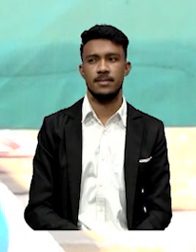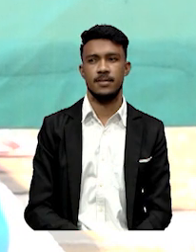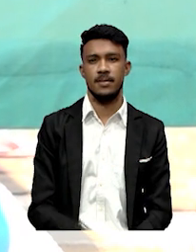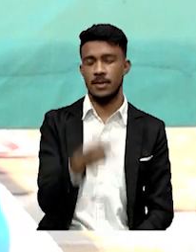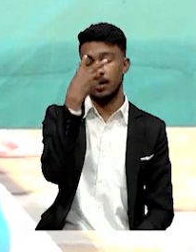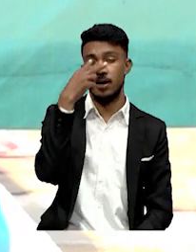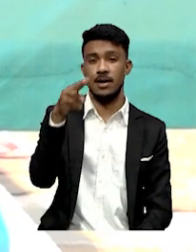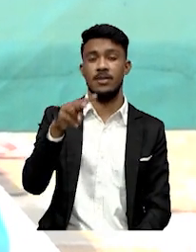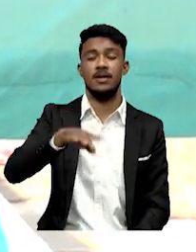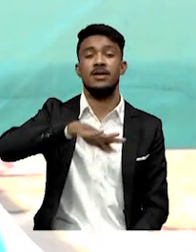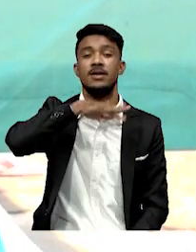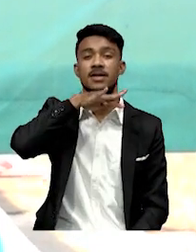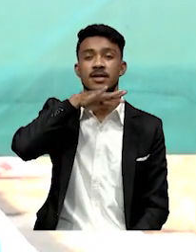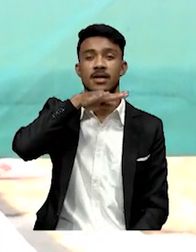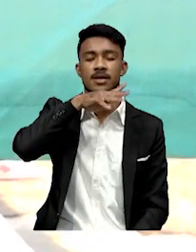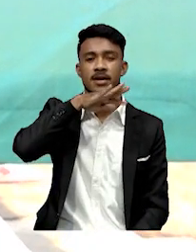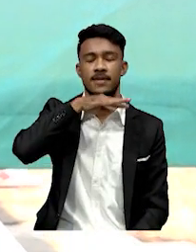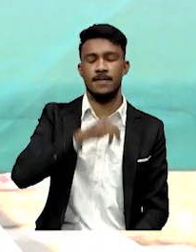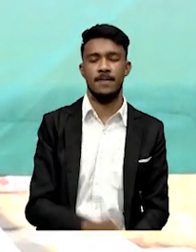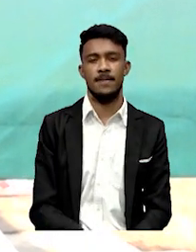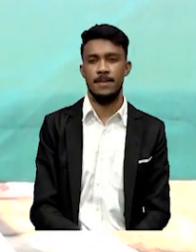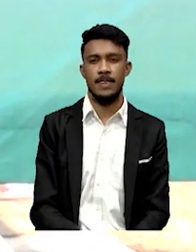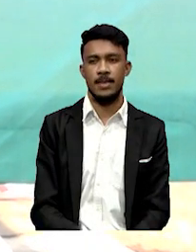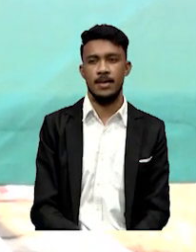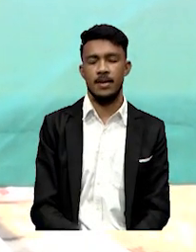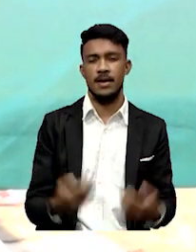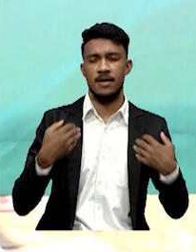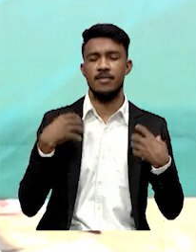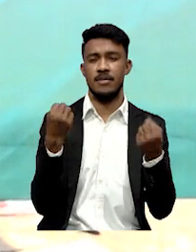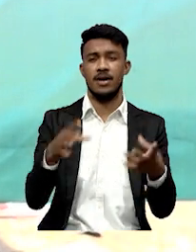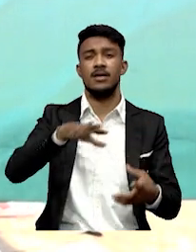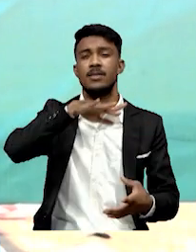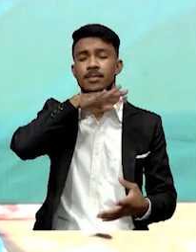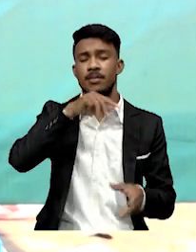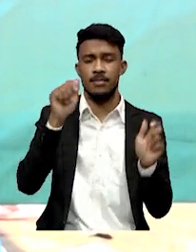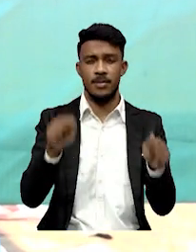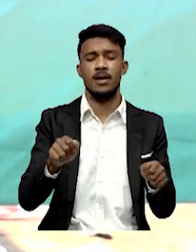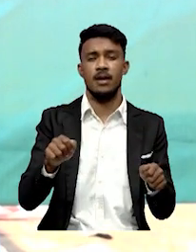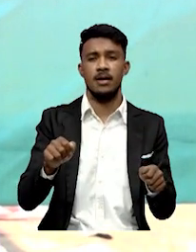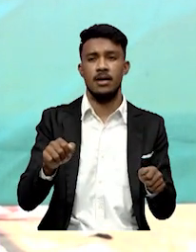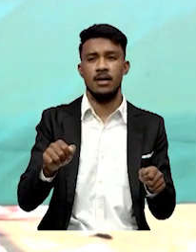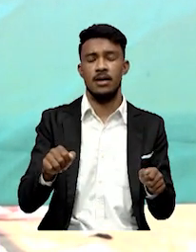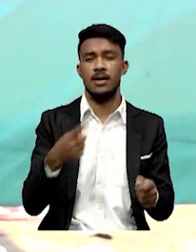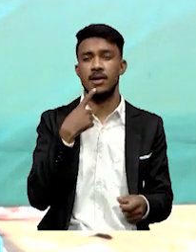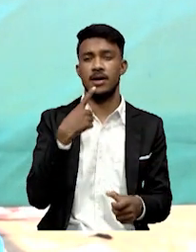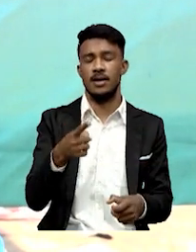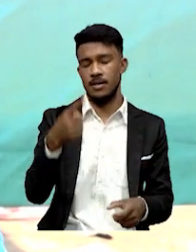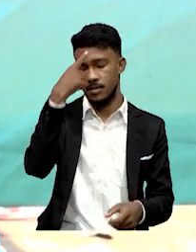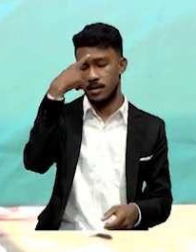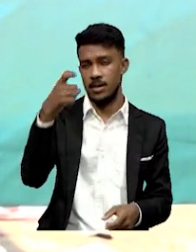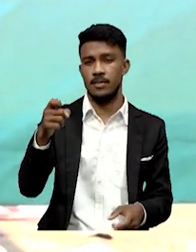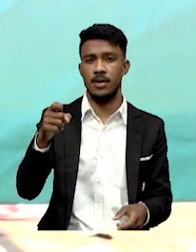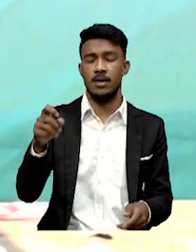avrebbe l'iscerane dando buon Balu e l'iscerane per la provetta la compagnia se ne ha